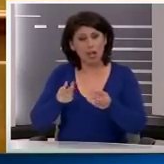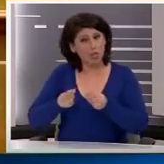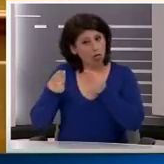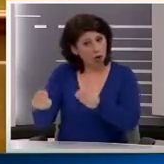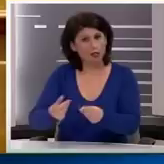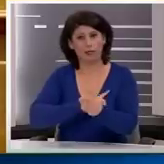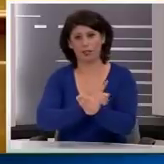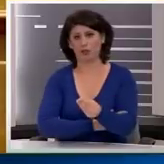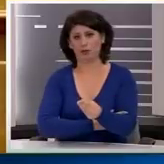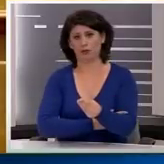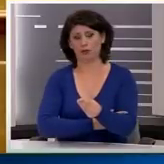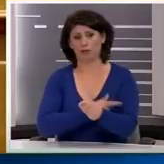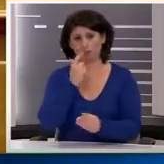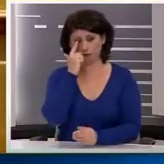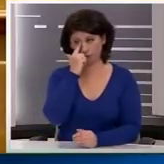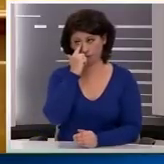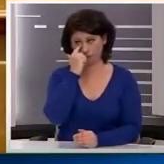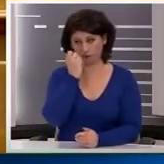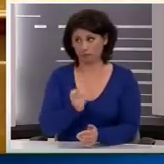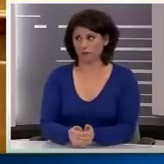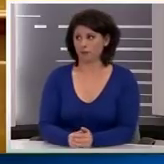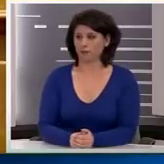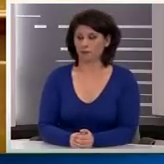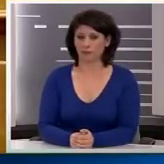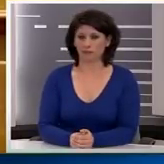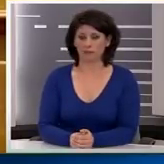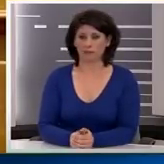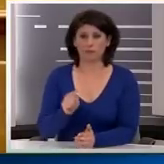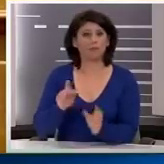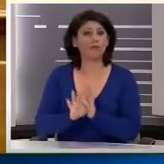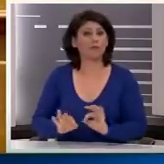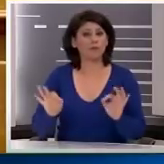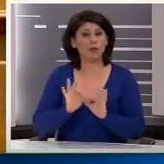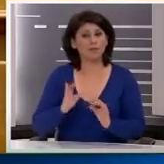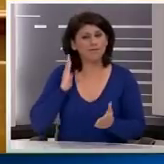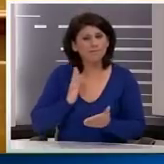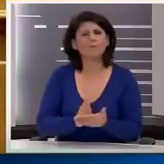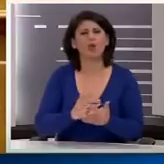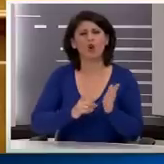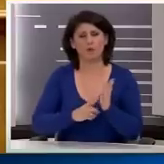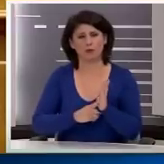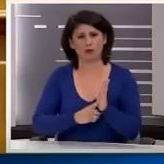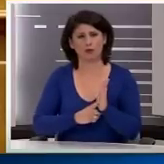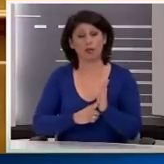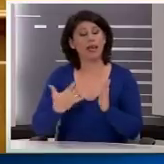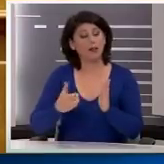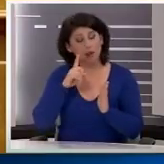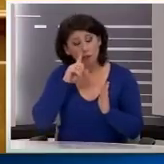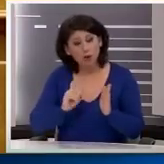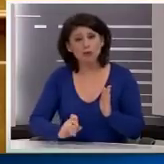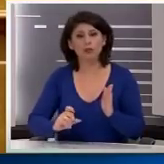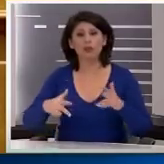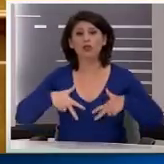δόθηκε η δυνατότητα, κάτι το οποίο το προέβλεπε απολύτως ρητά ο νόμος και ήταν και υποχρεωτικό για